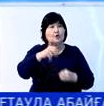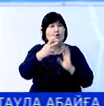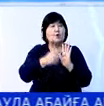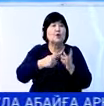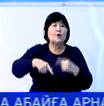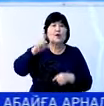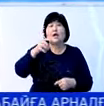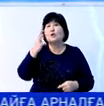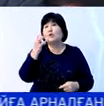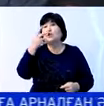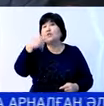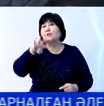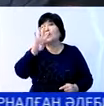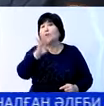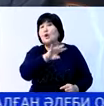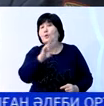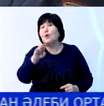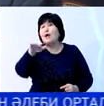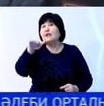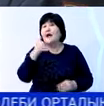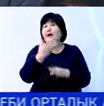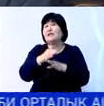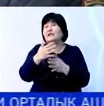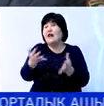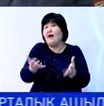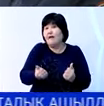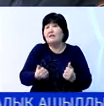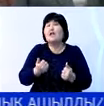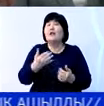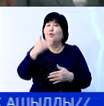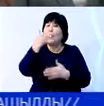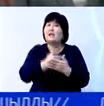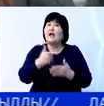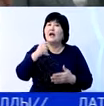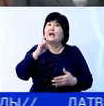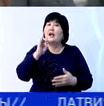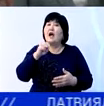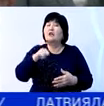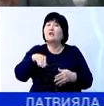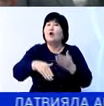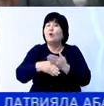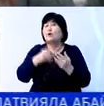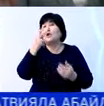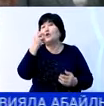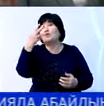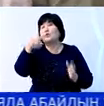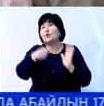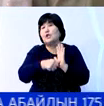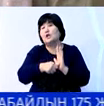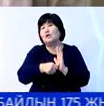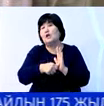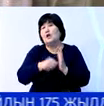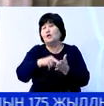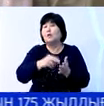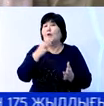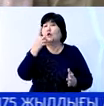кәсіпкер 424 миллион теңге шағын несиеге қол жеткізсе, бағдарламаның гранттық қолдауы негізінде 236 жоба 104 миллион